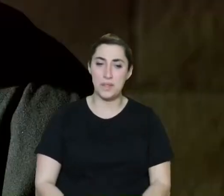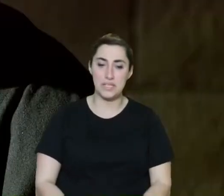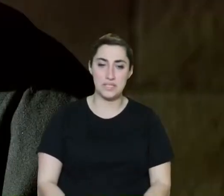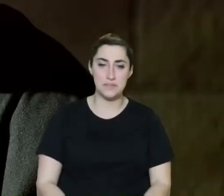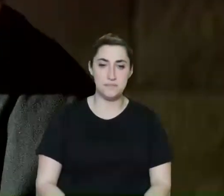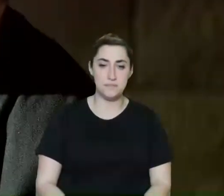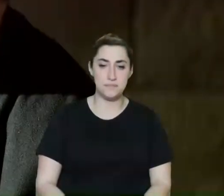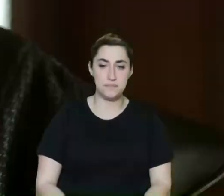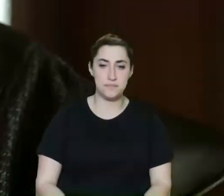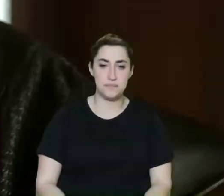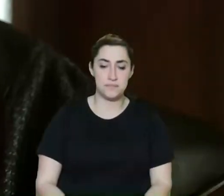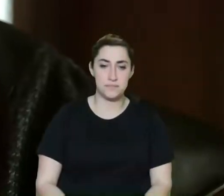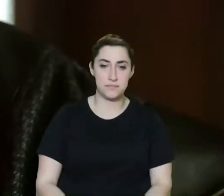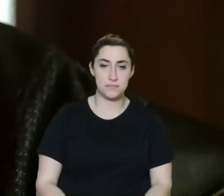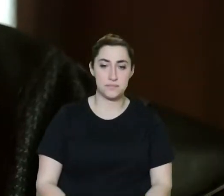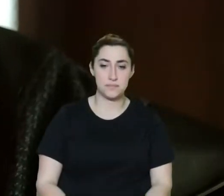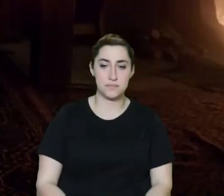kuşlar.